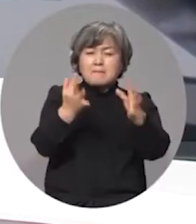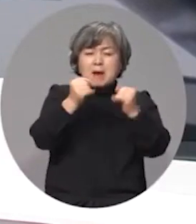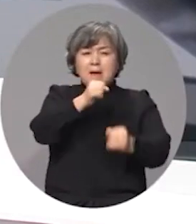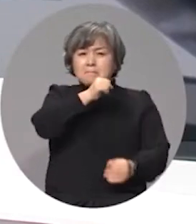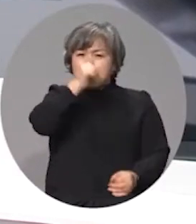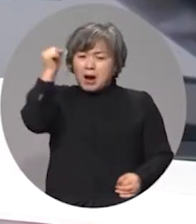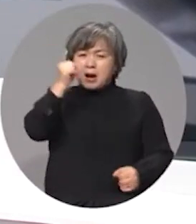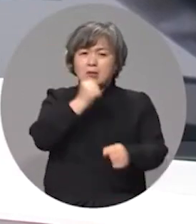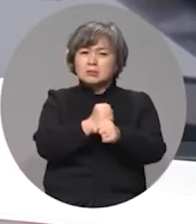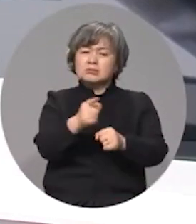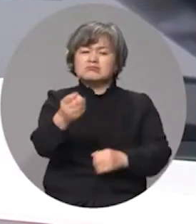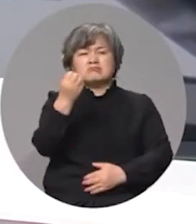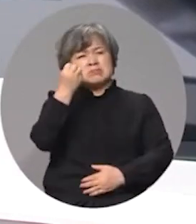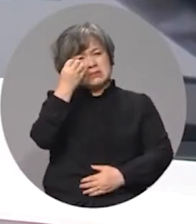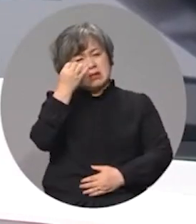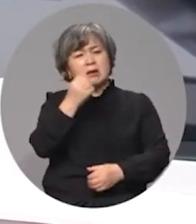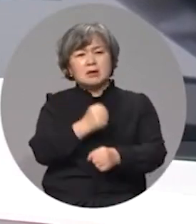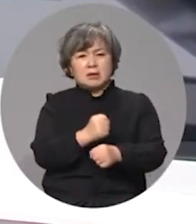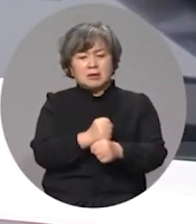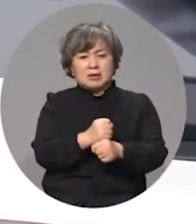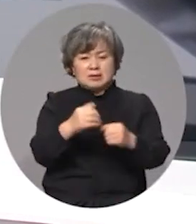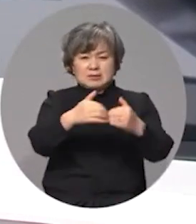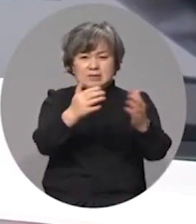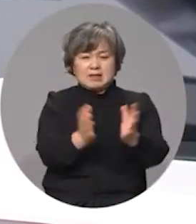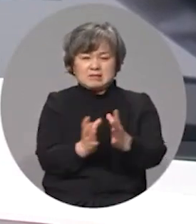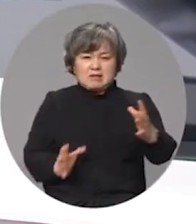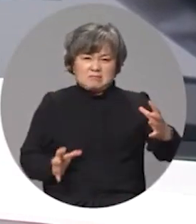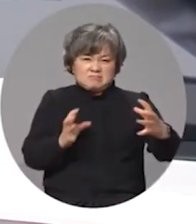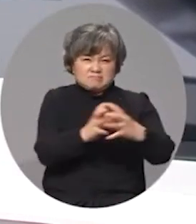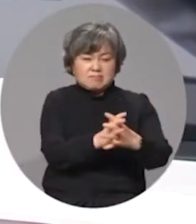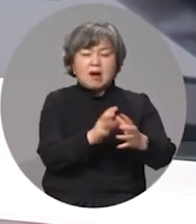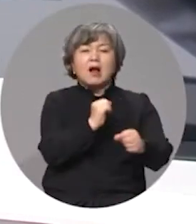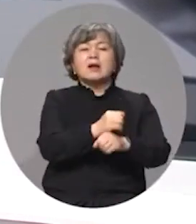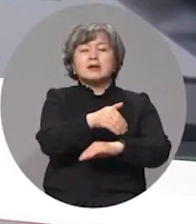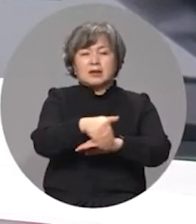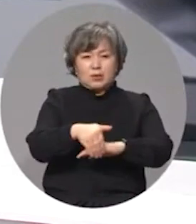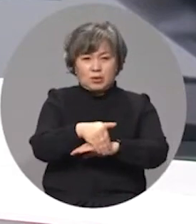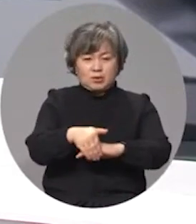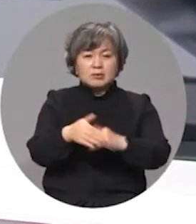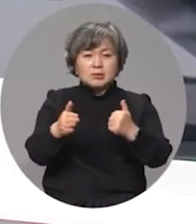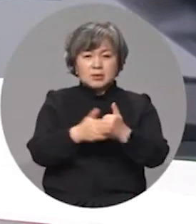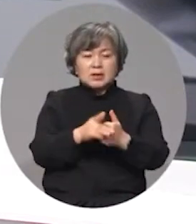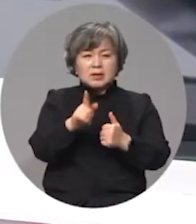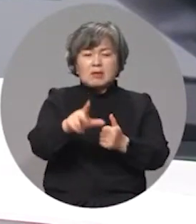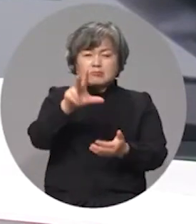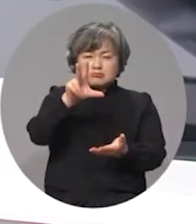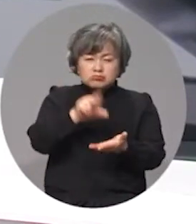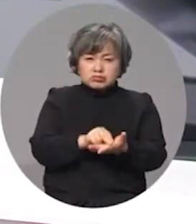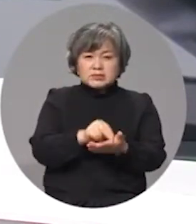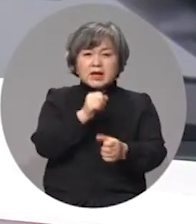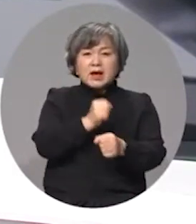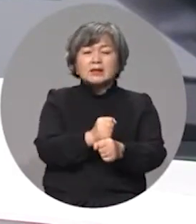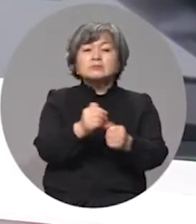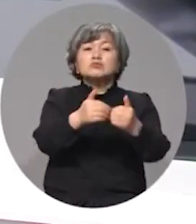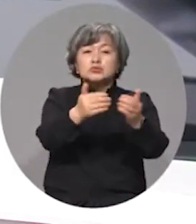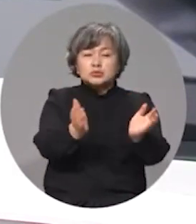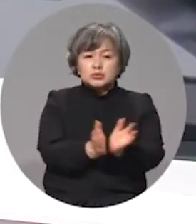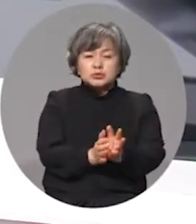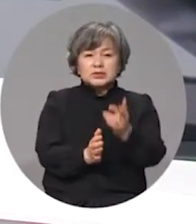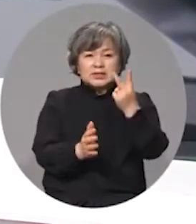합격한 게 이상하다 며 단체행동을 벌이고 있기 때문인데요 이들이 가장 문제 삼고 있는 부분은